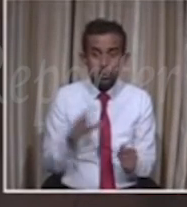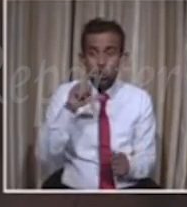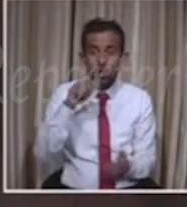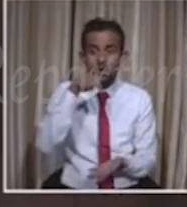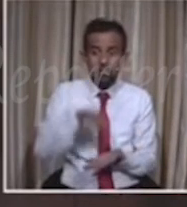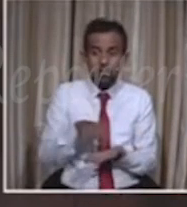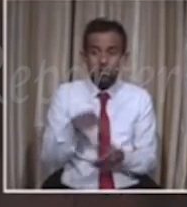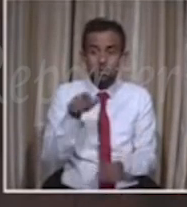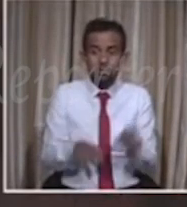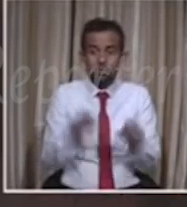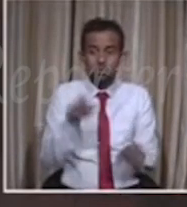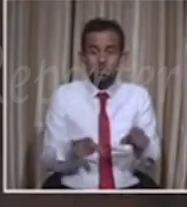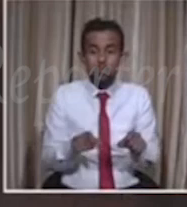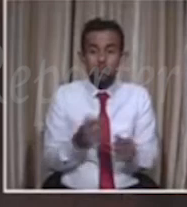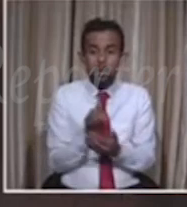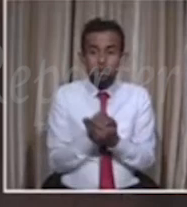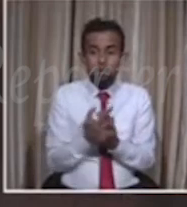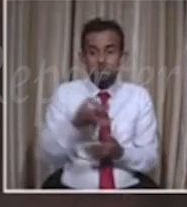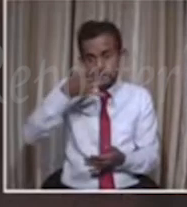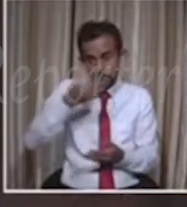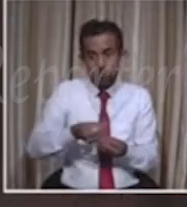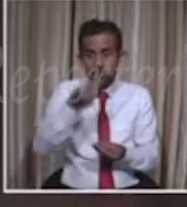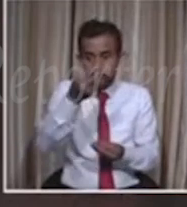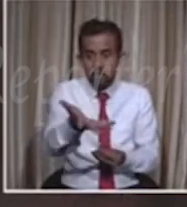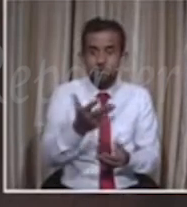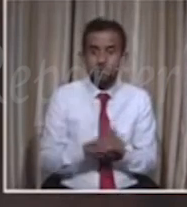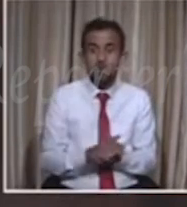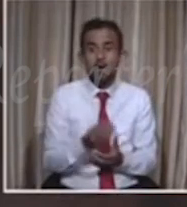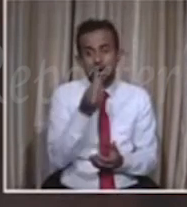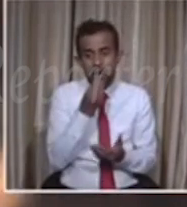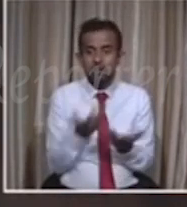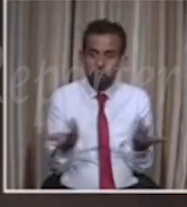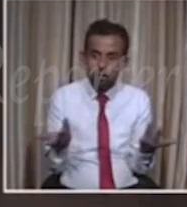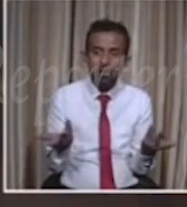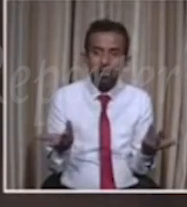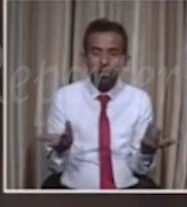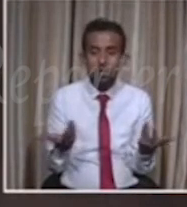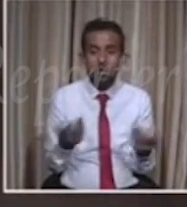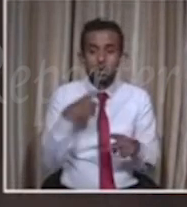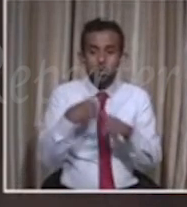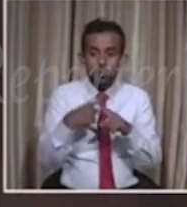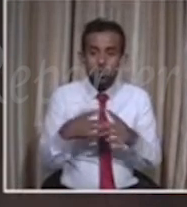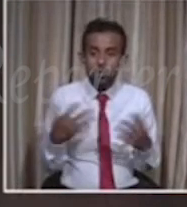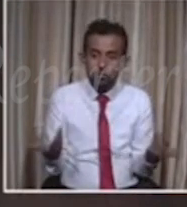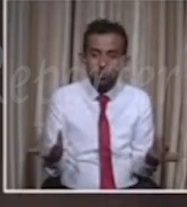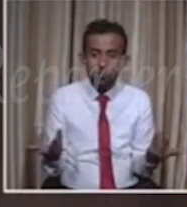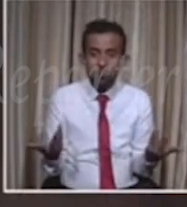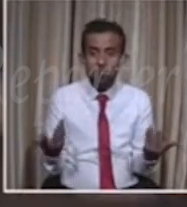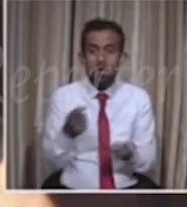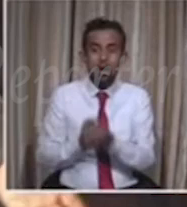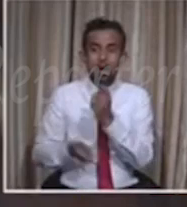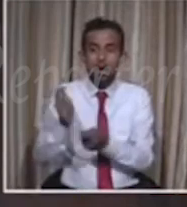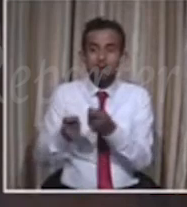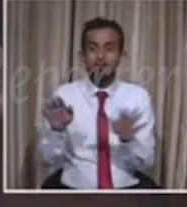ඉන්න මිනිස්සුන්ට භූමි තෙල් ටිකවත් දෙන්න ඒ මිනිස්සුන්ට කන්න විදියක් නැහැ ඒ මිනිස්සුන්ට උයා ගන්න විදියක් නැහැ කඩවල් ටික ඔක්කොම